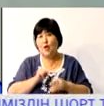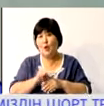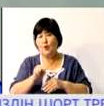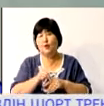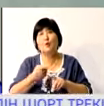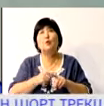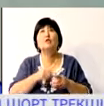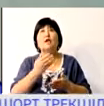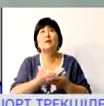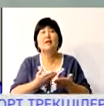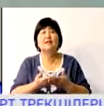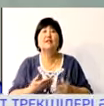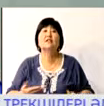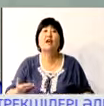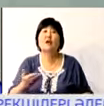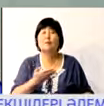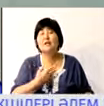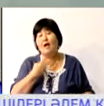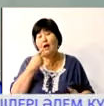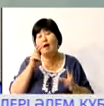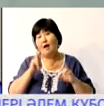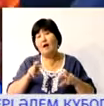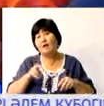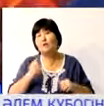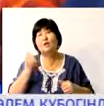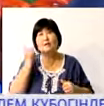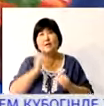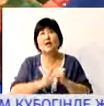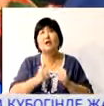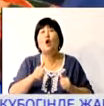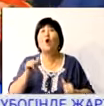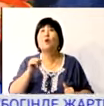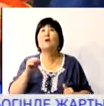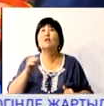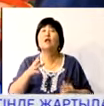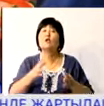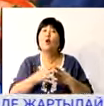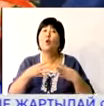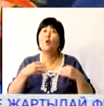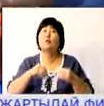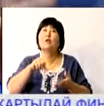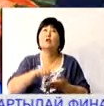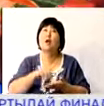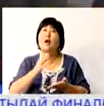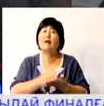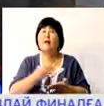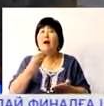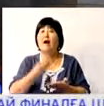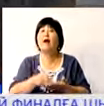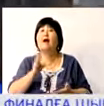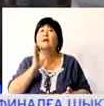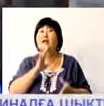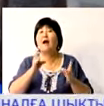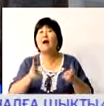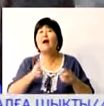осы мәселелерді біз қарап отырамыз әрдайым. Ұлбосын Жаналиева отбасының ұйытқысы атанған асыл ана,